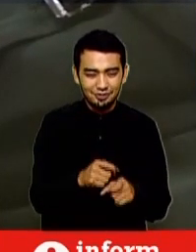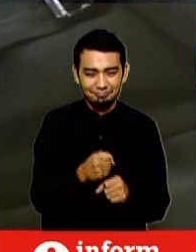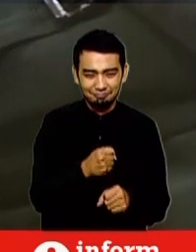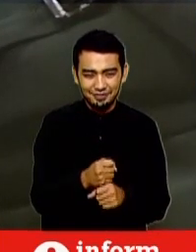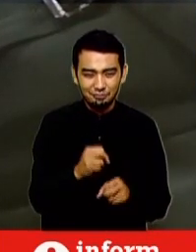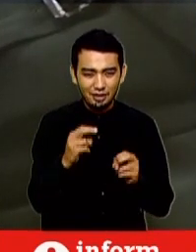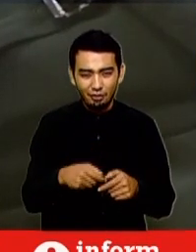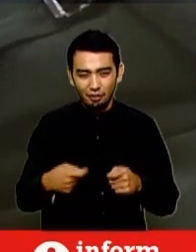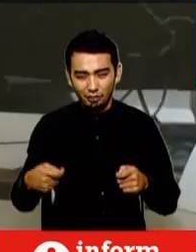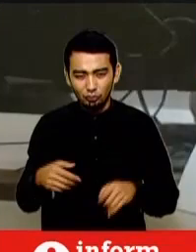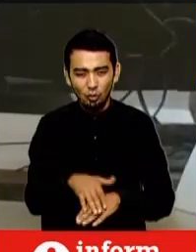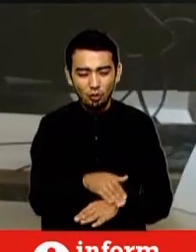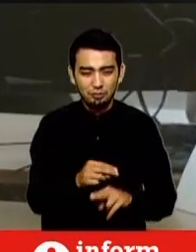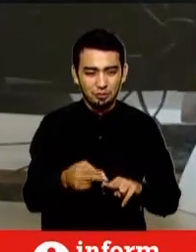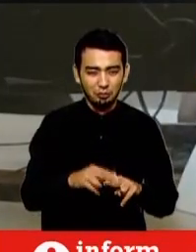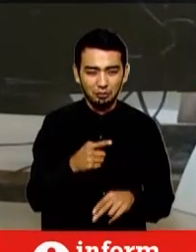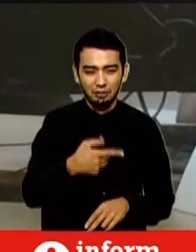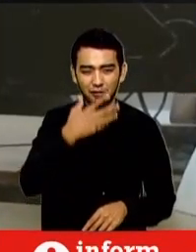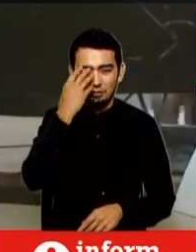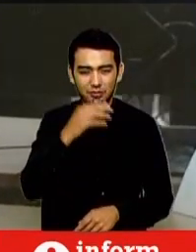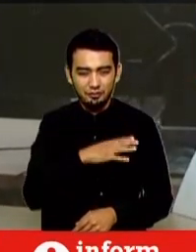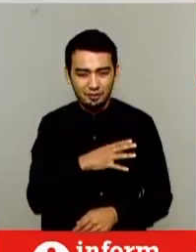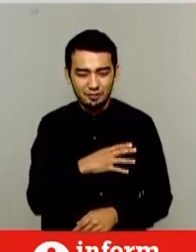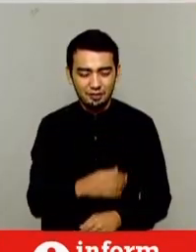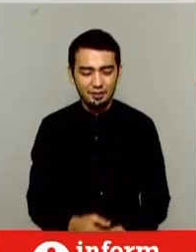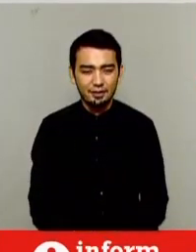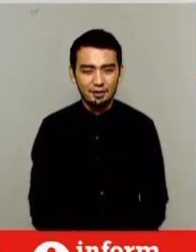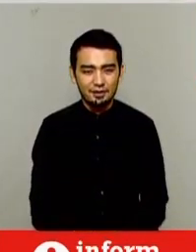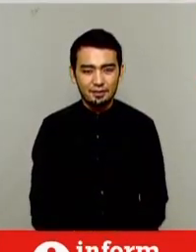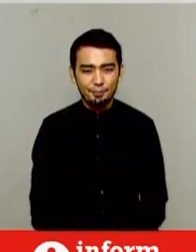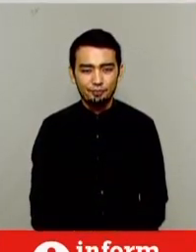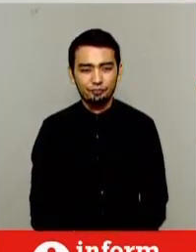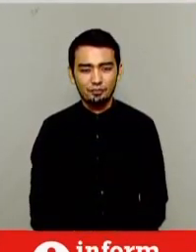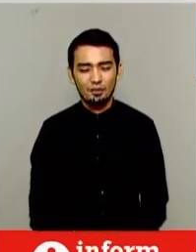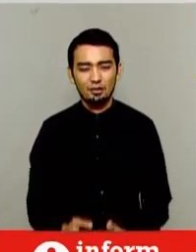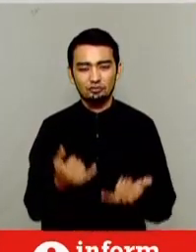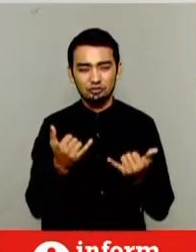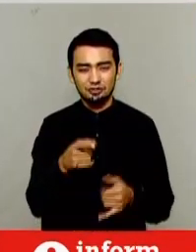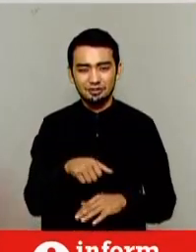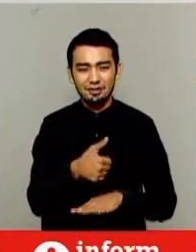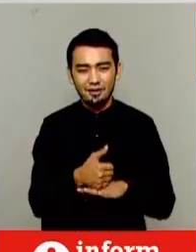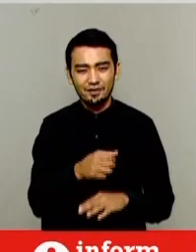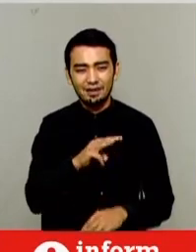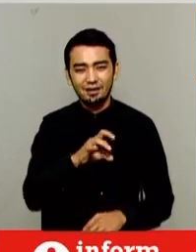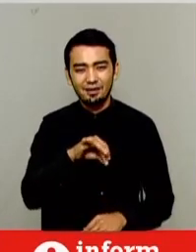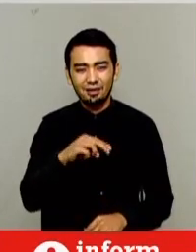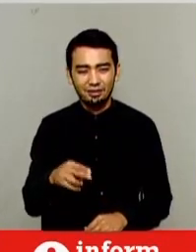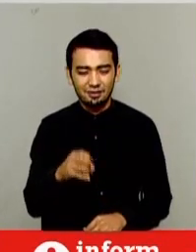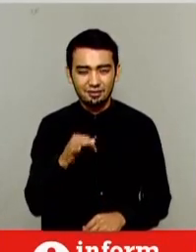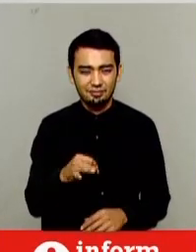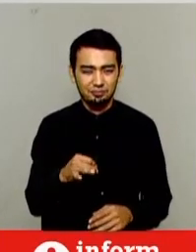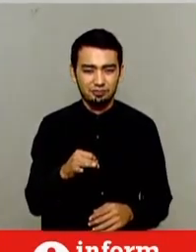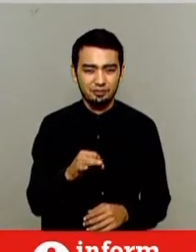и вовсе зачастую откровенно навязываются сторонам. Вот это сейчас является главным трендом – разгрузить суды